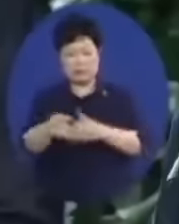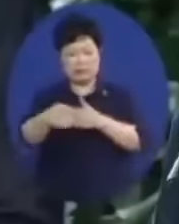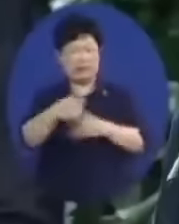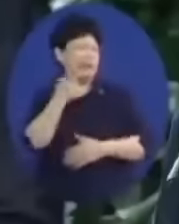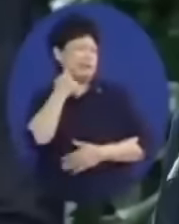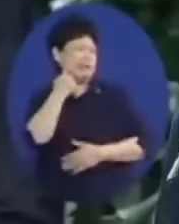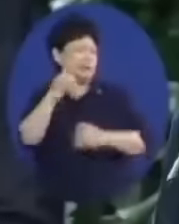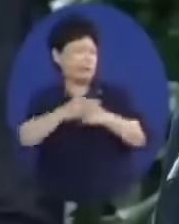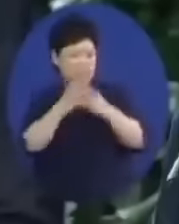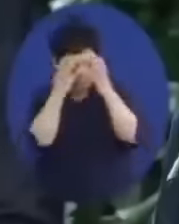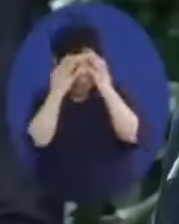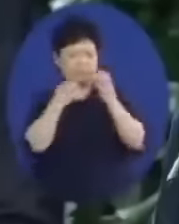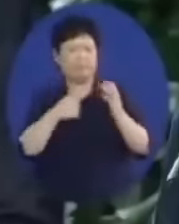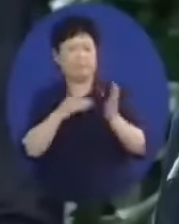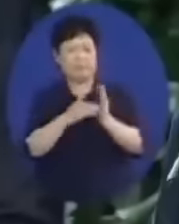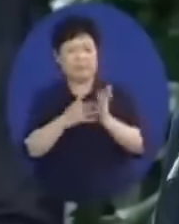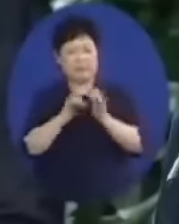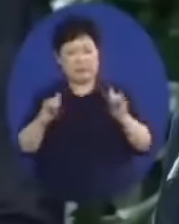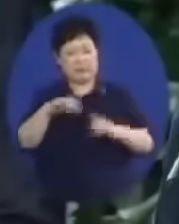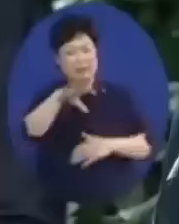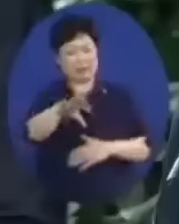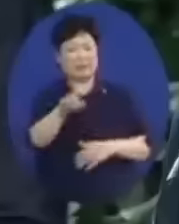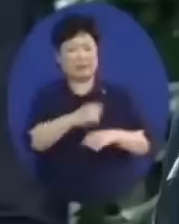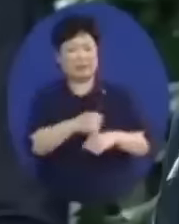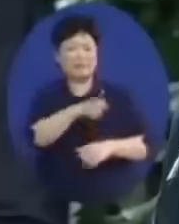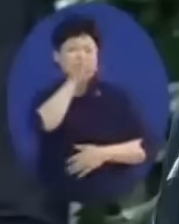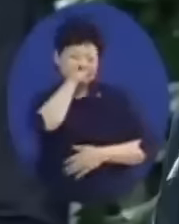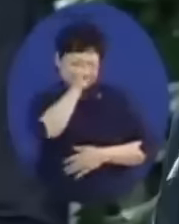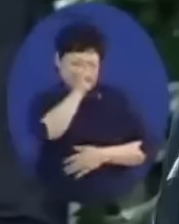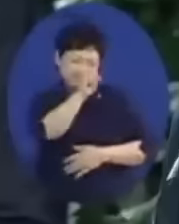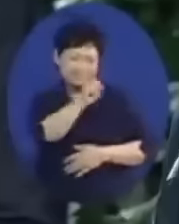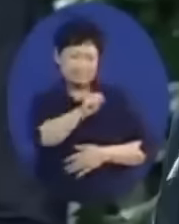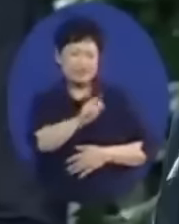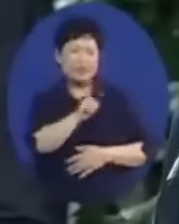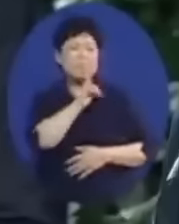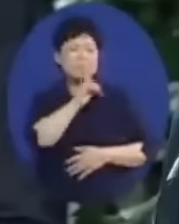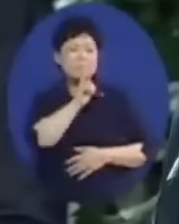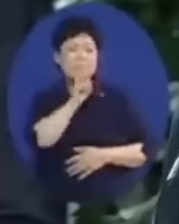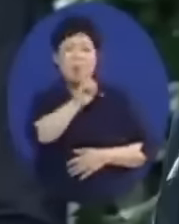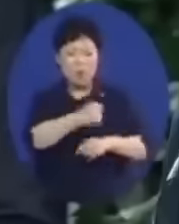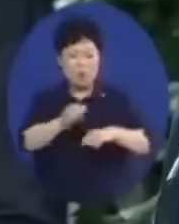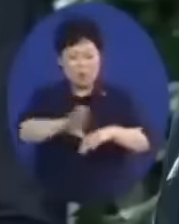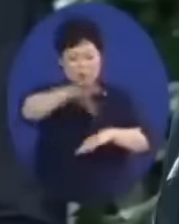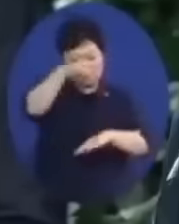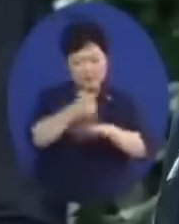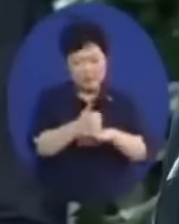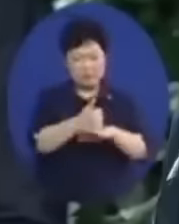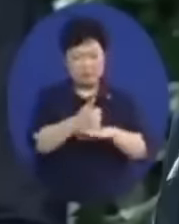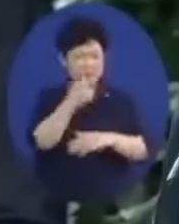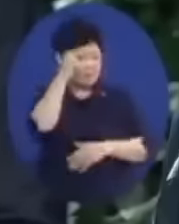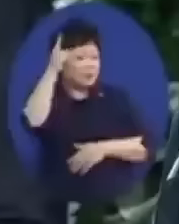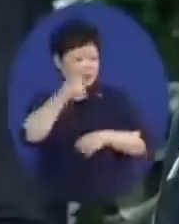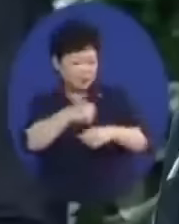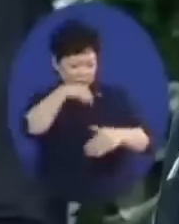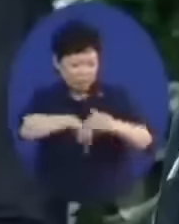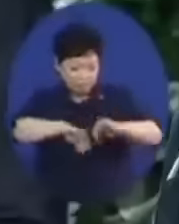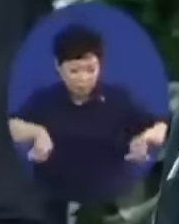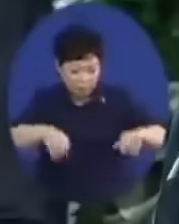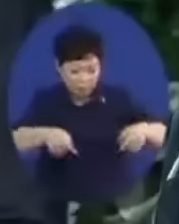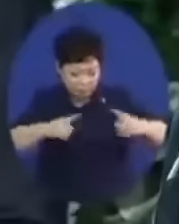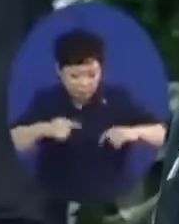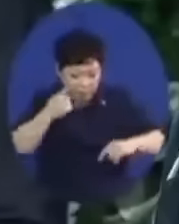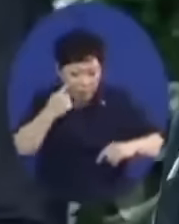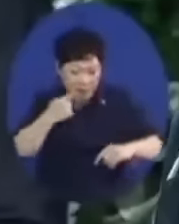고통당하고 있는 것입니다. 사람들 보는 앞에서는 착하고 훌륭한 크리스찬인데 자기 내적으로 보면